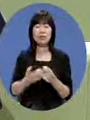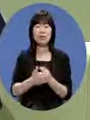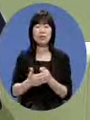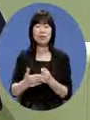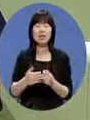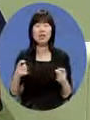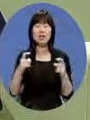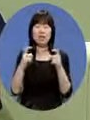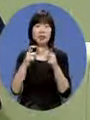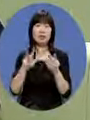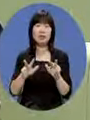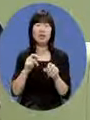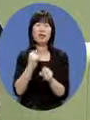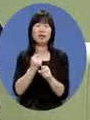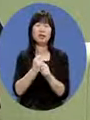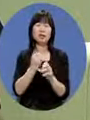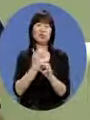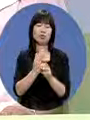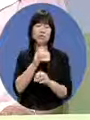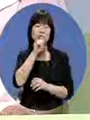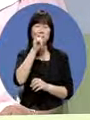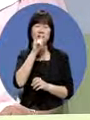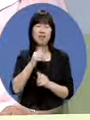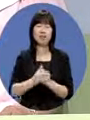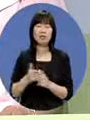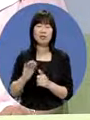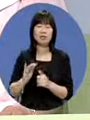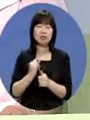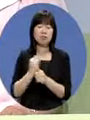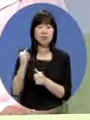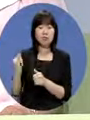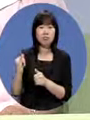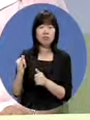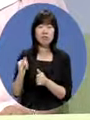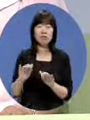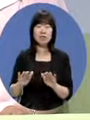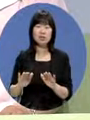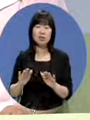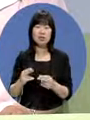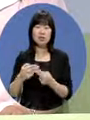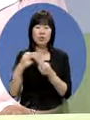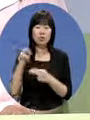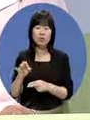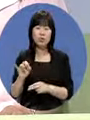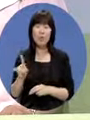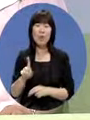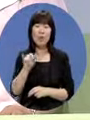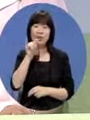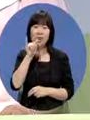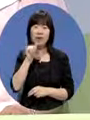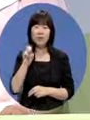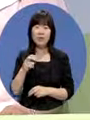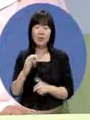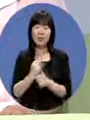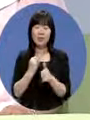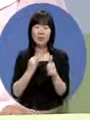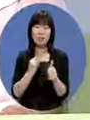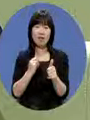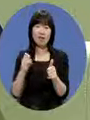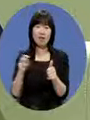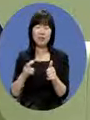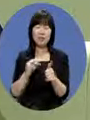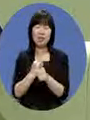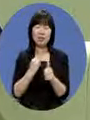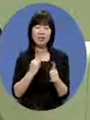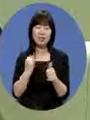이제 싸움 거리를 이제 만드시는 거거든요 근데 제 2 안에 보는 아니 저축할 돈이 뭐가 있느냐 그리고 남겨 왔냐 그리고 또